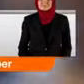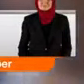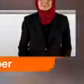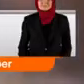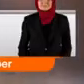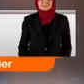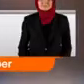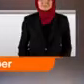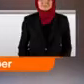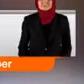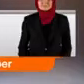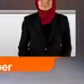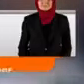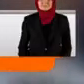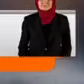kalbimizde